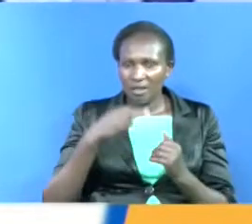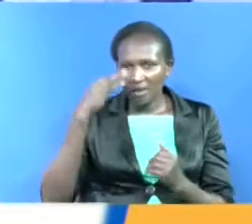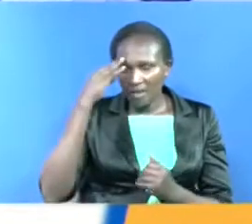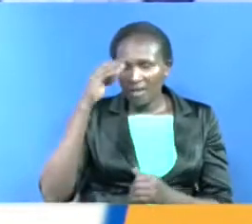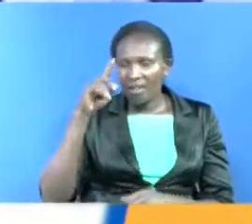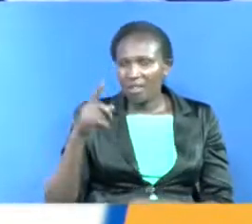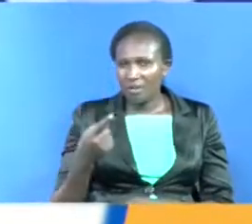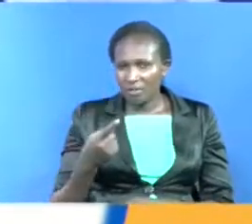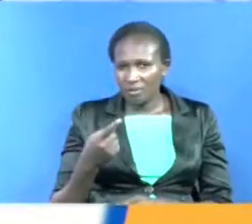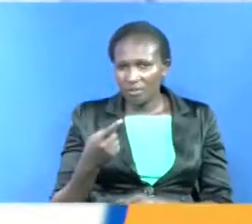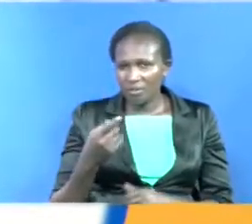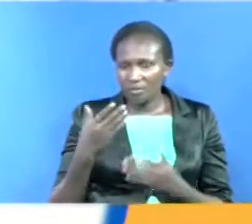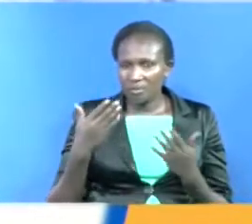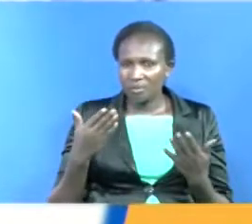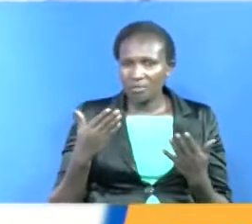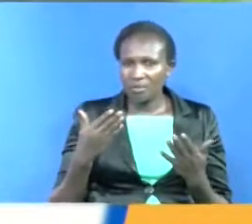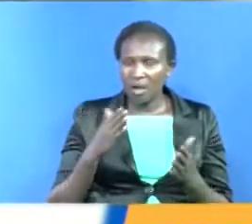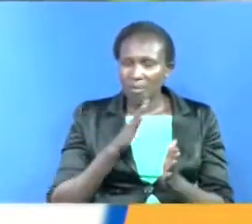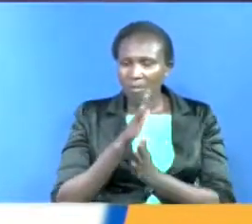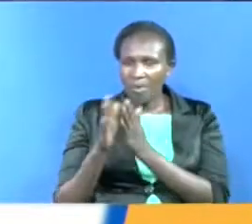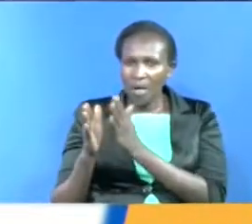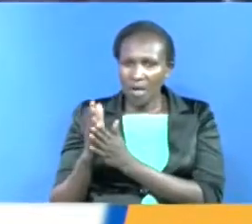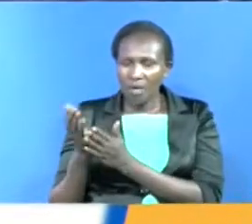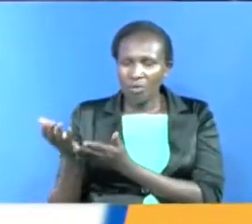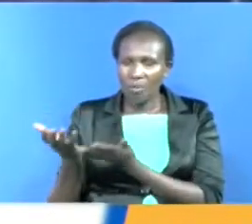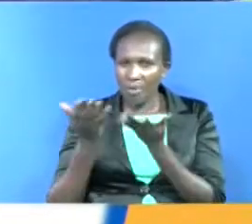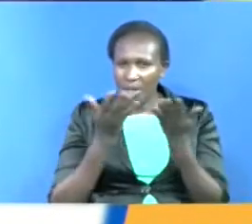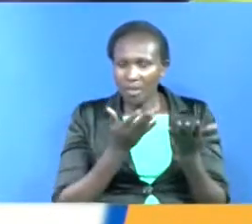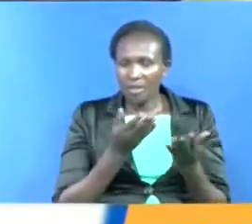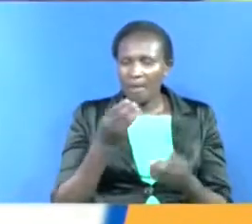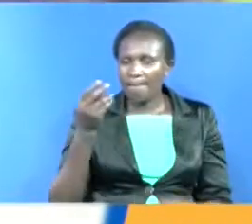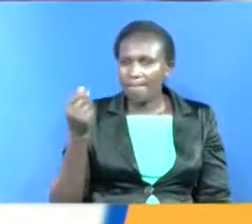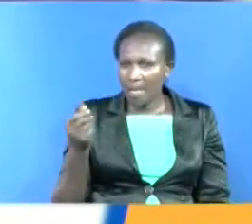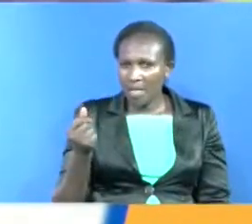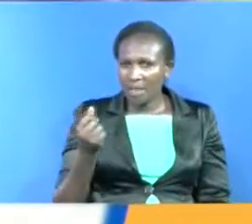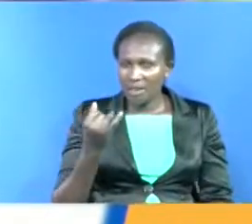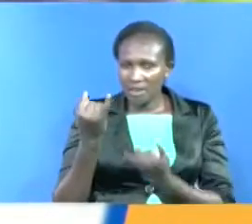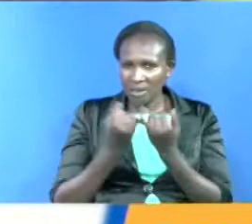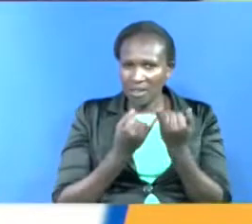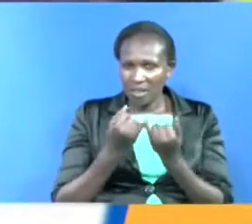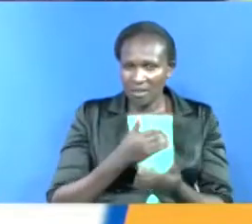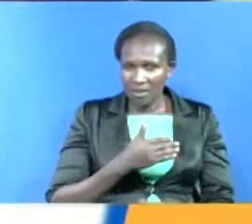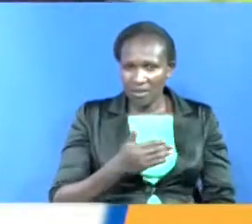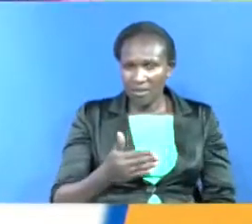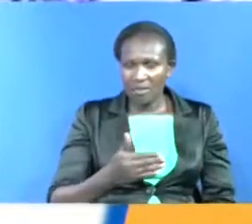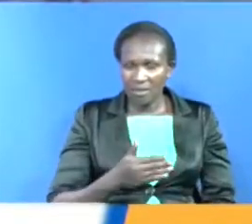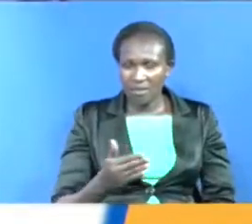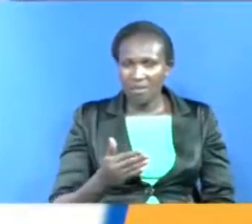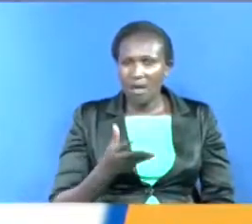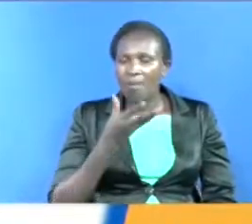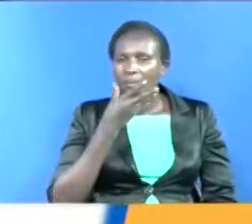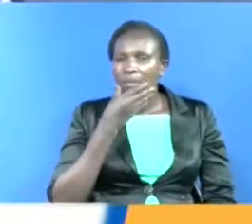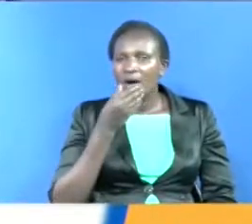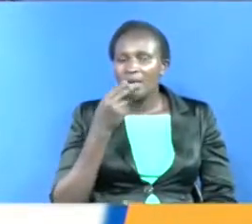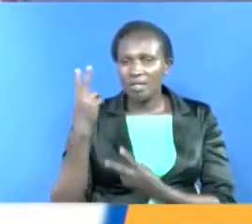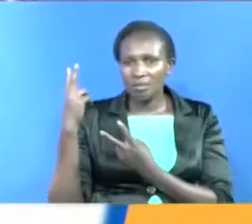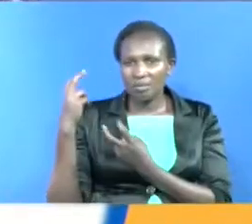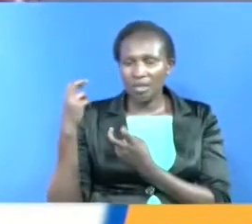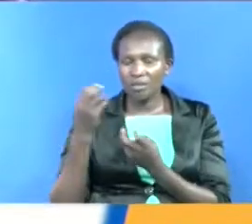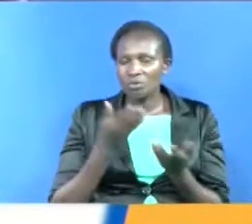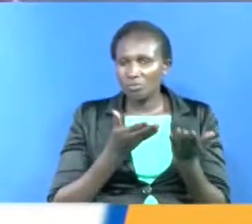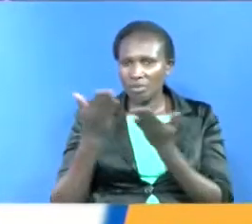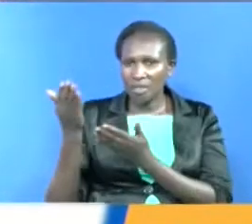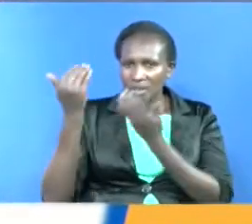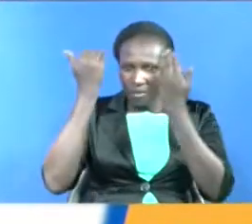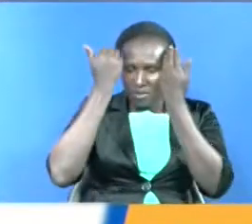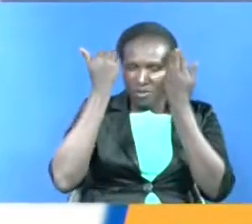Kadhalika amesema mshukiwa alikuwa amepanga kupeleka mahari kwa mkewe Jumamosi wiki hii. Mshukiwa anatarajiwa kufikishwa mahakamani kukabiliwa